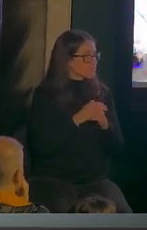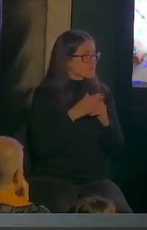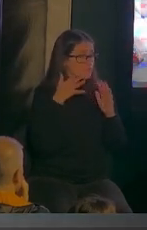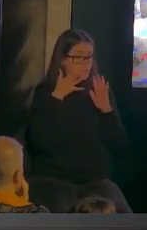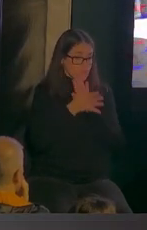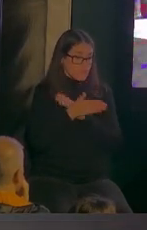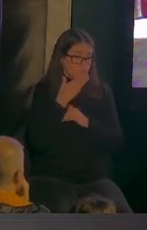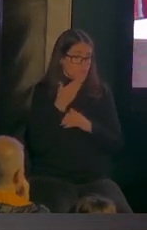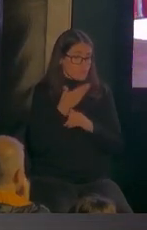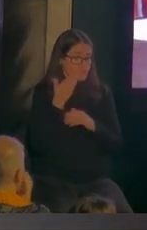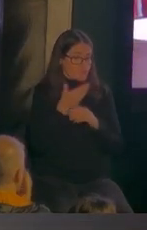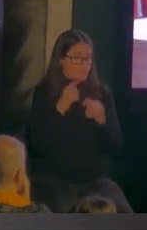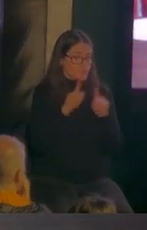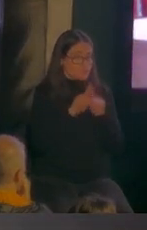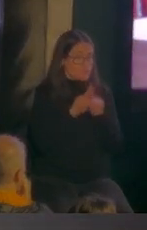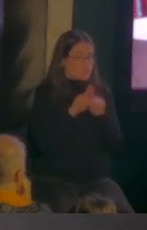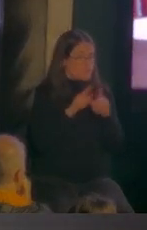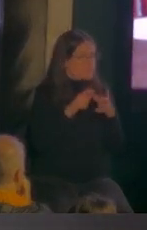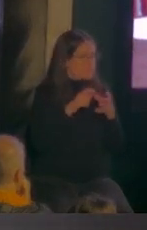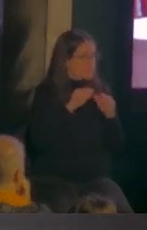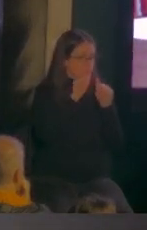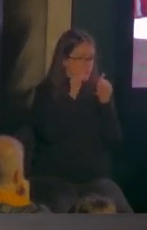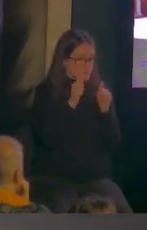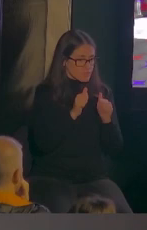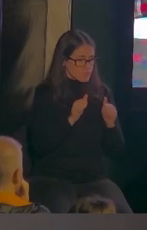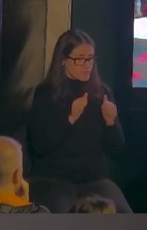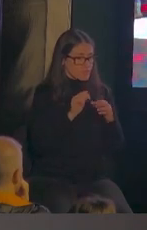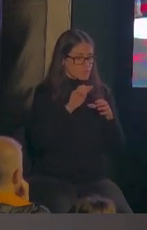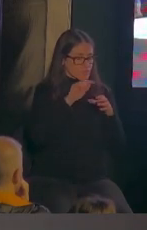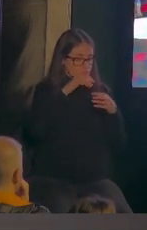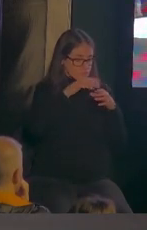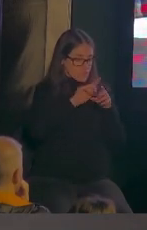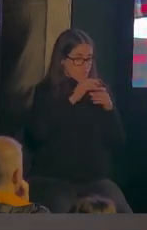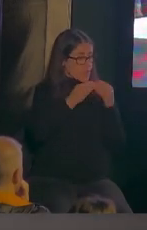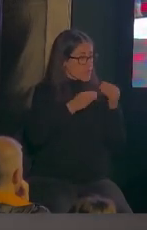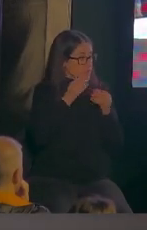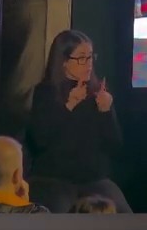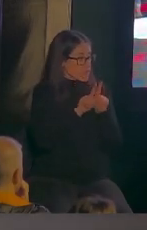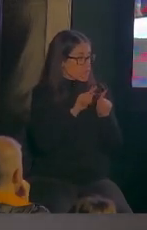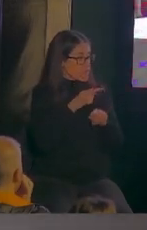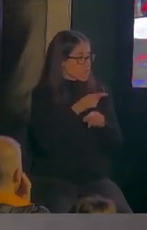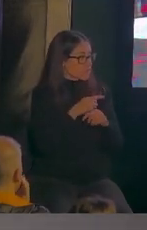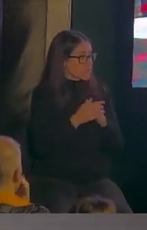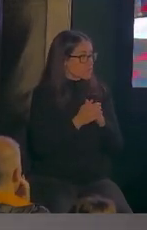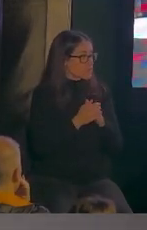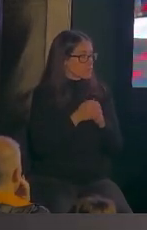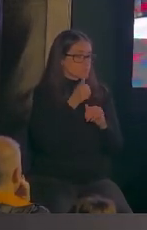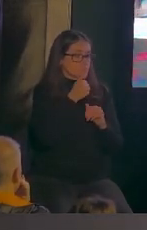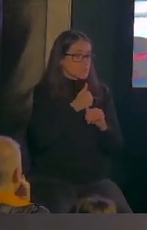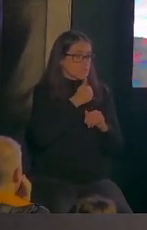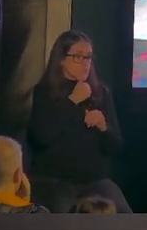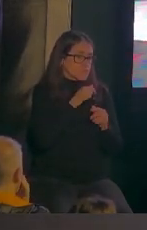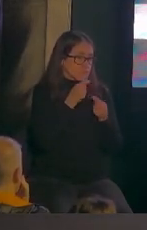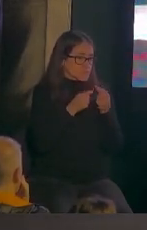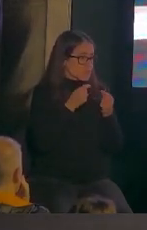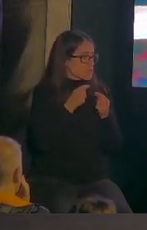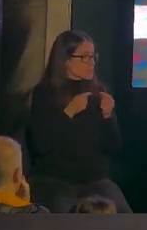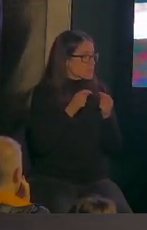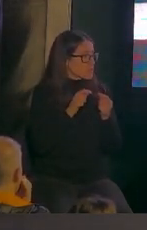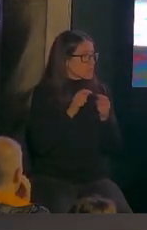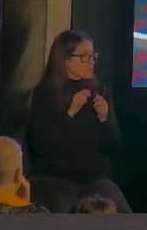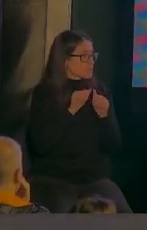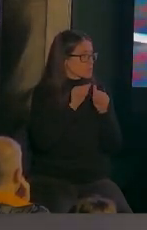tingui aquesta forma. I així, a poc a poc, i amb molta paciència, li vaig